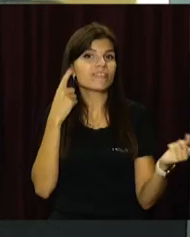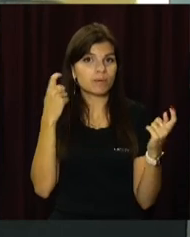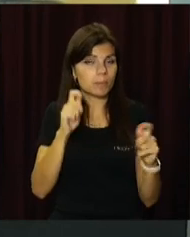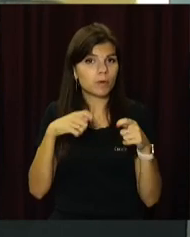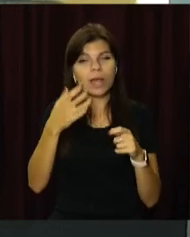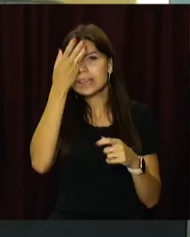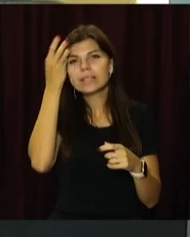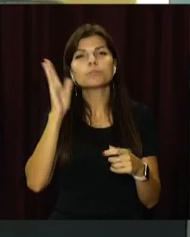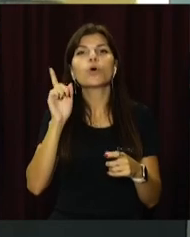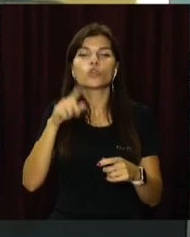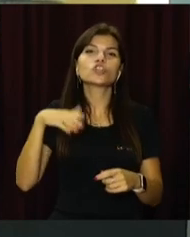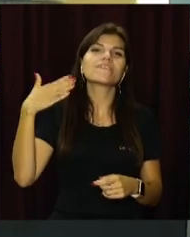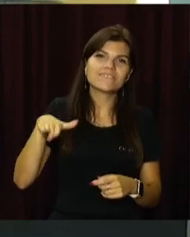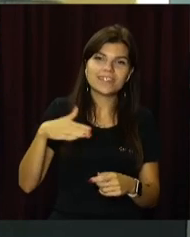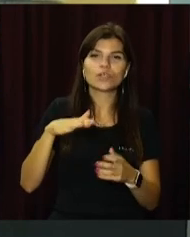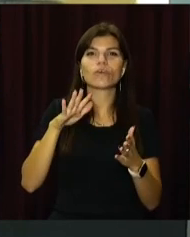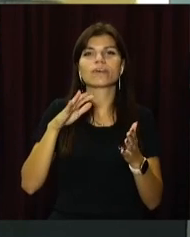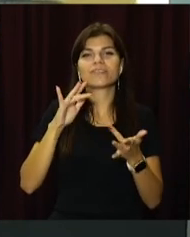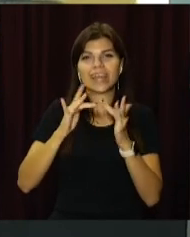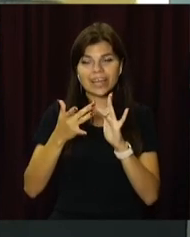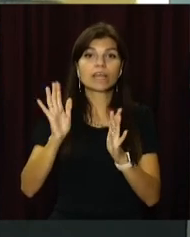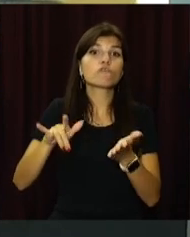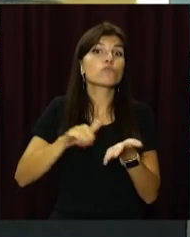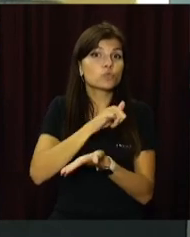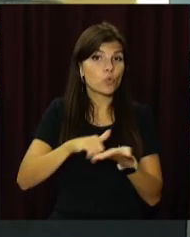Не забувайте й про сюжети у соціальних мережах та на